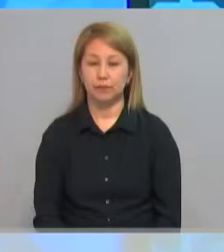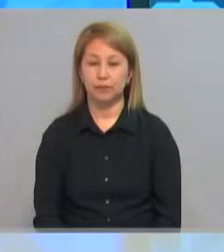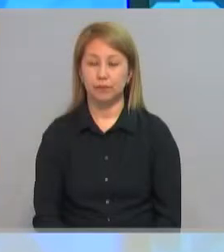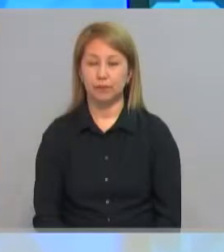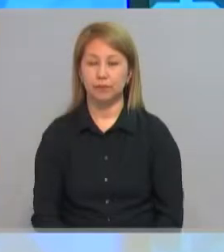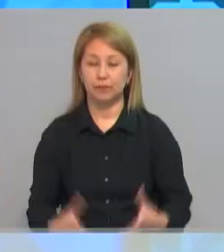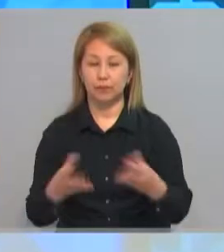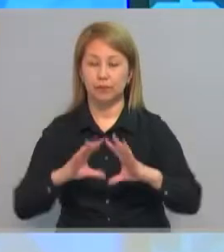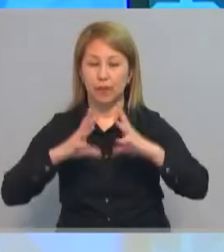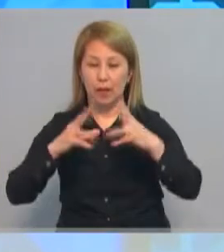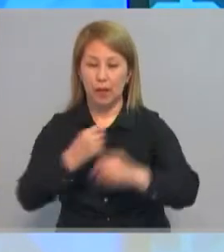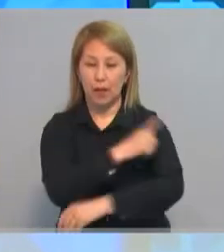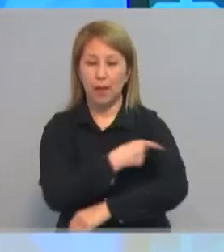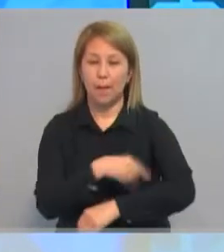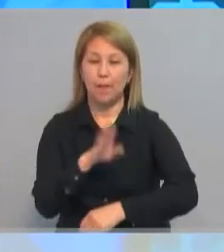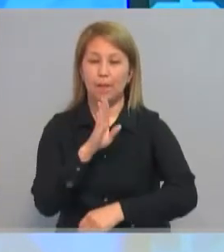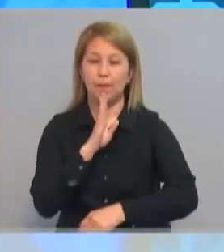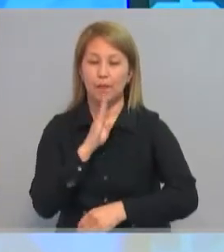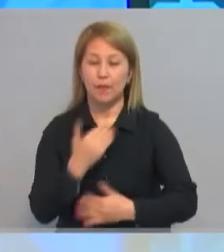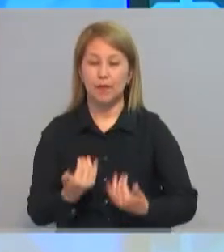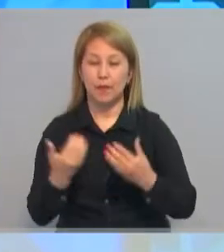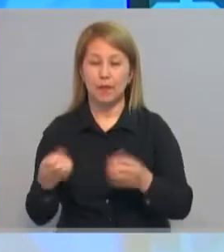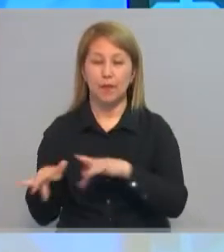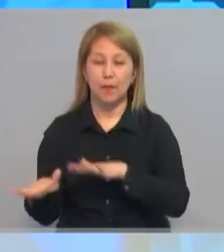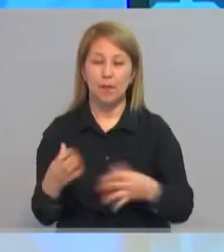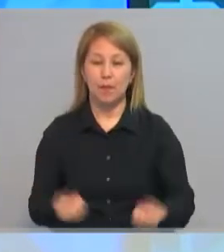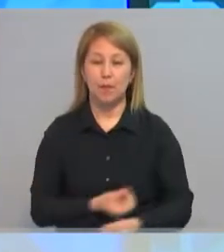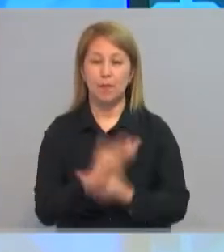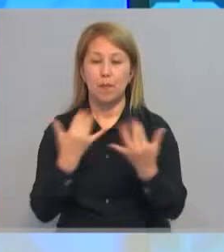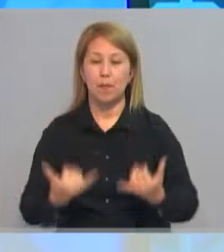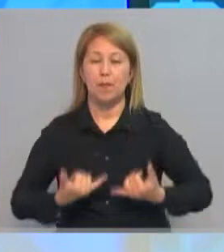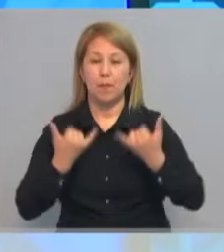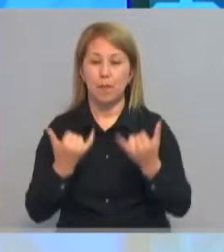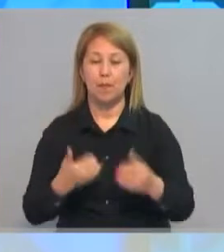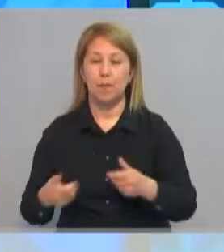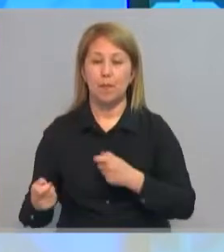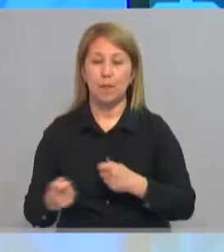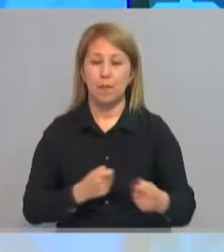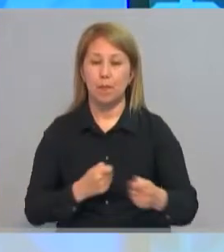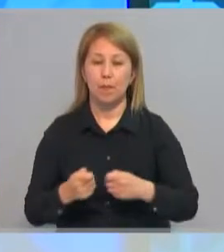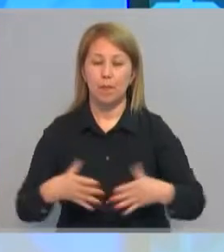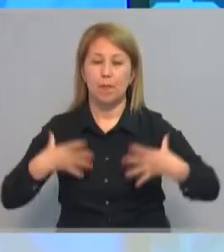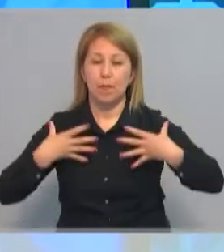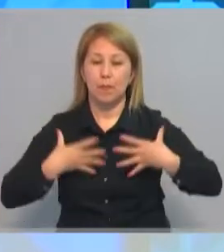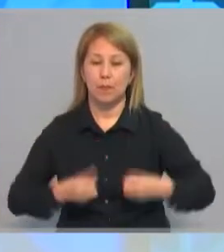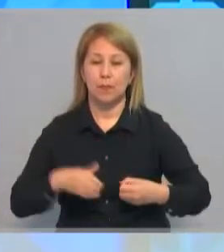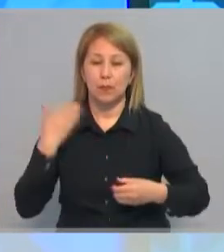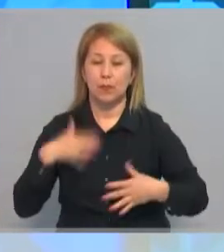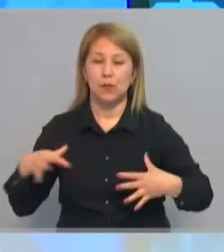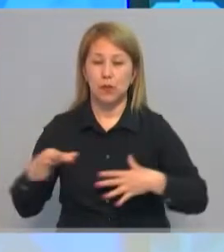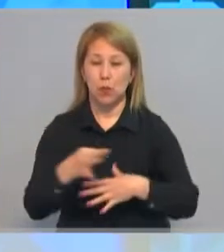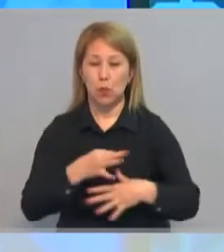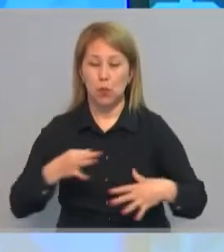В честь Международного дня медицинских сестер состоялось торжественное мероприятие, организованное Управлением общественного здоровья Туркестанской